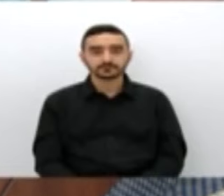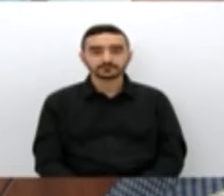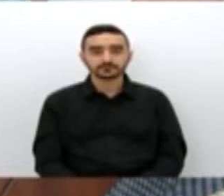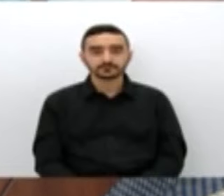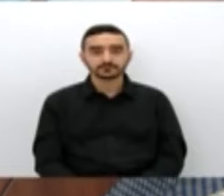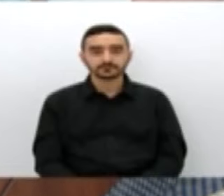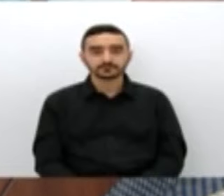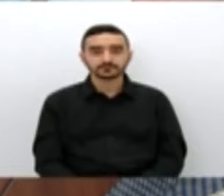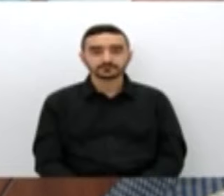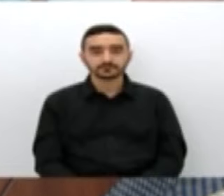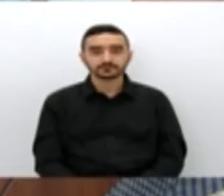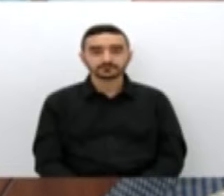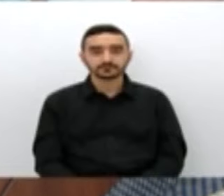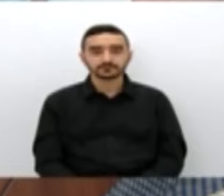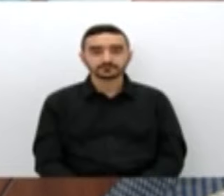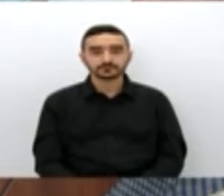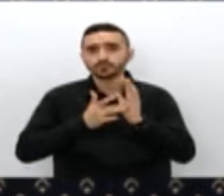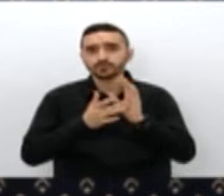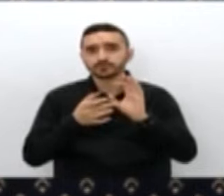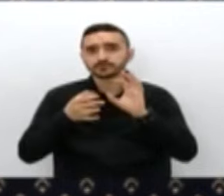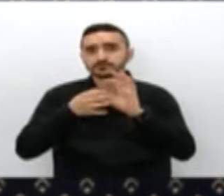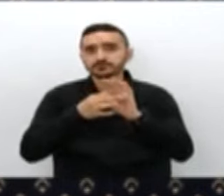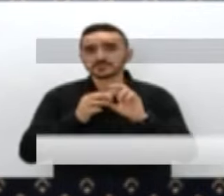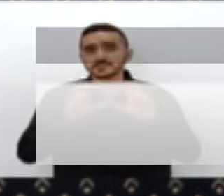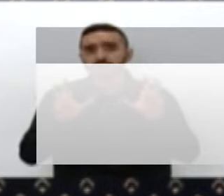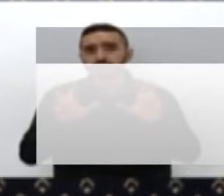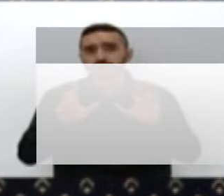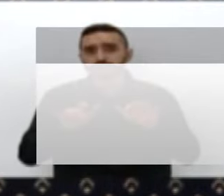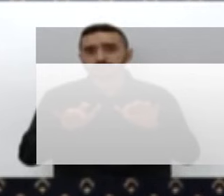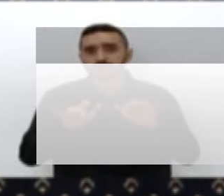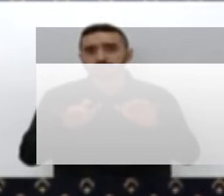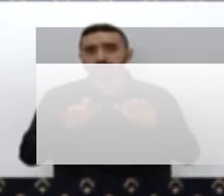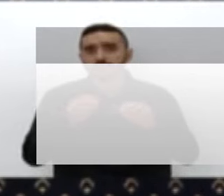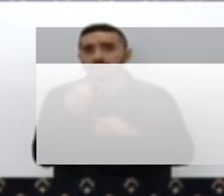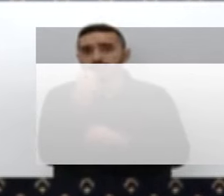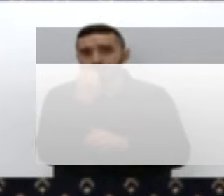رقمنه القطاع في شقه مثلا الاطعام